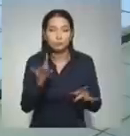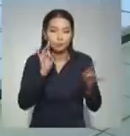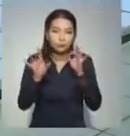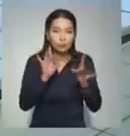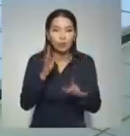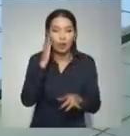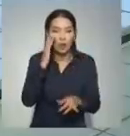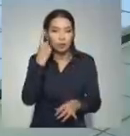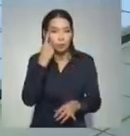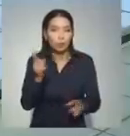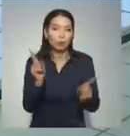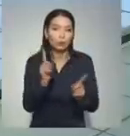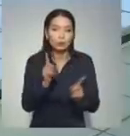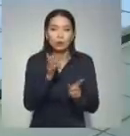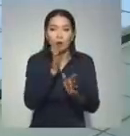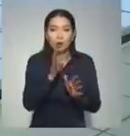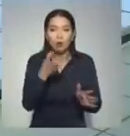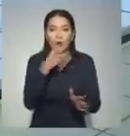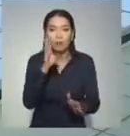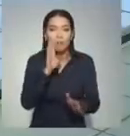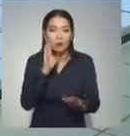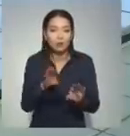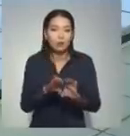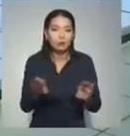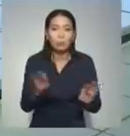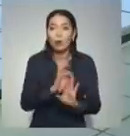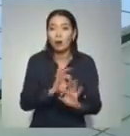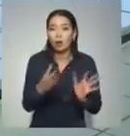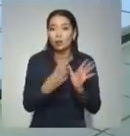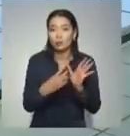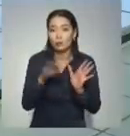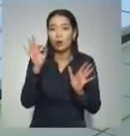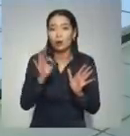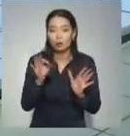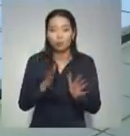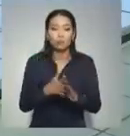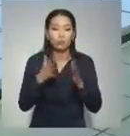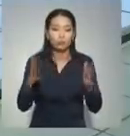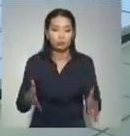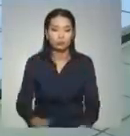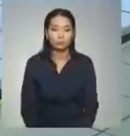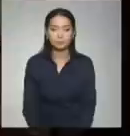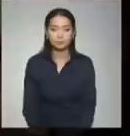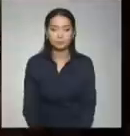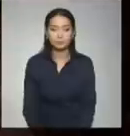сообщили, что подача горячей воды в тепломагистраль отличная. Больше 90 градусов. Репортаж Марины Неватовой.